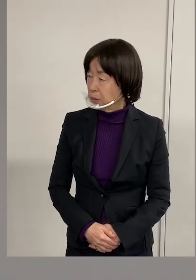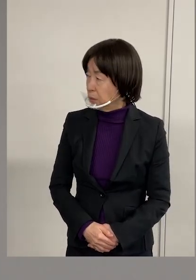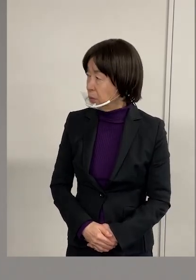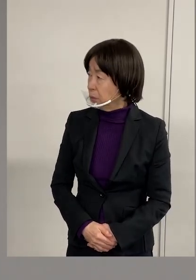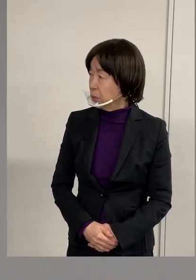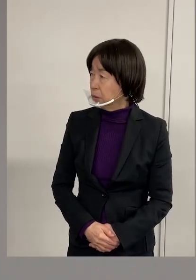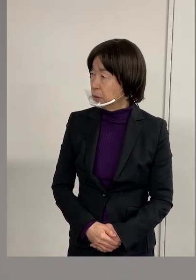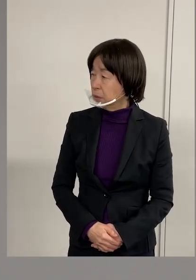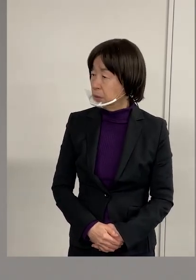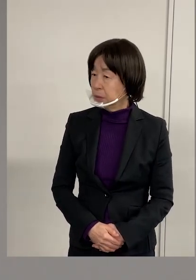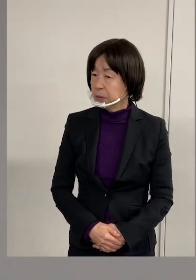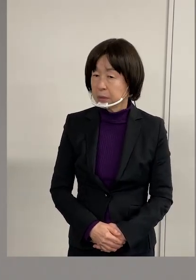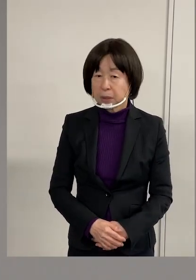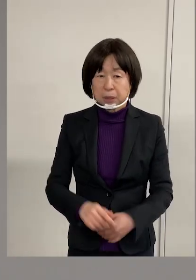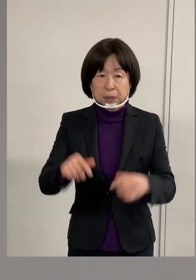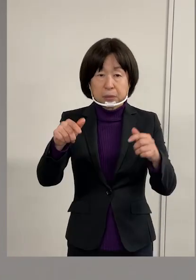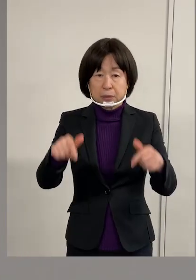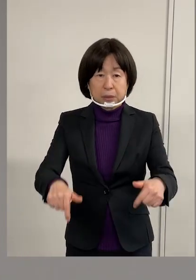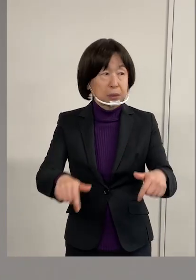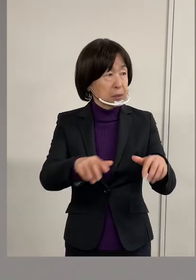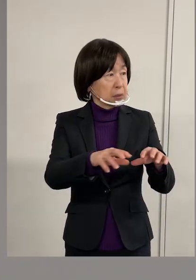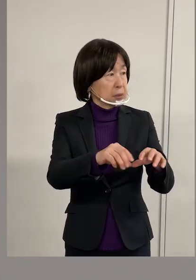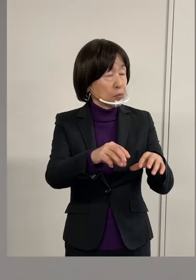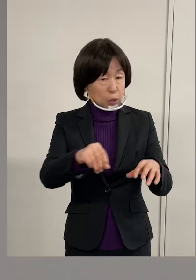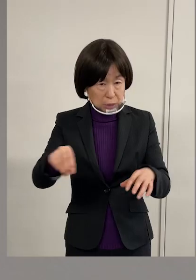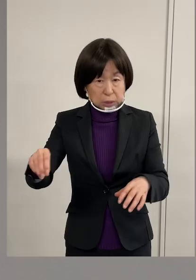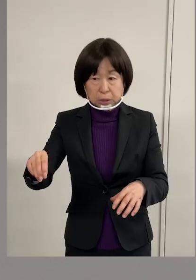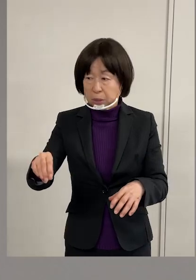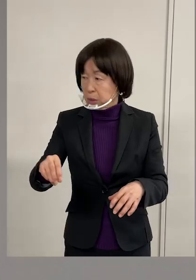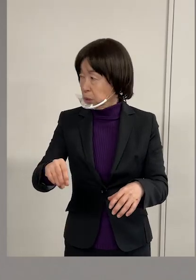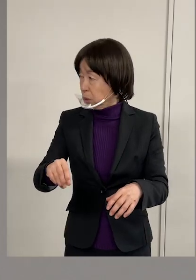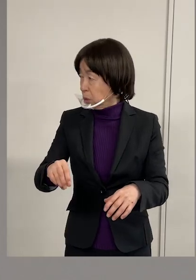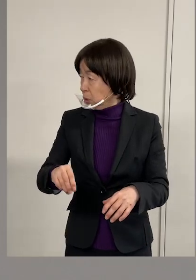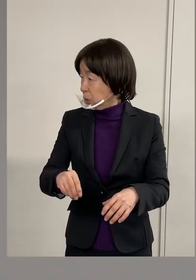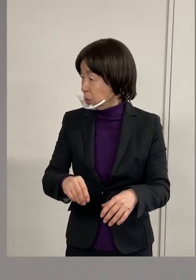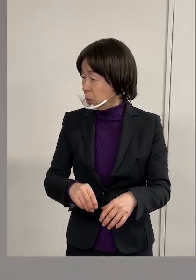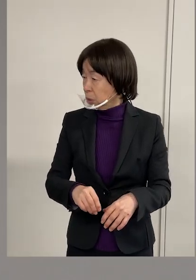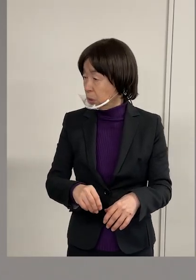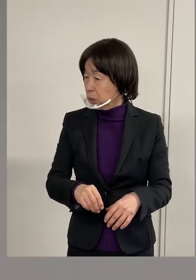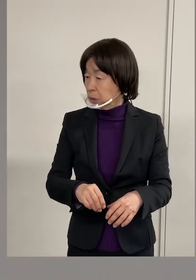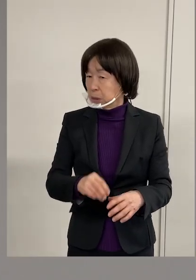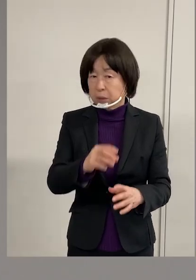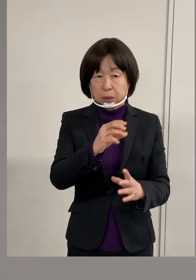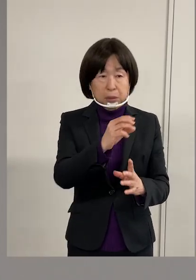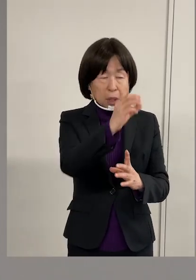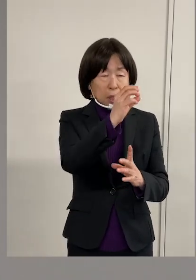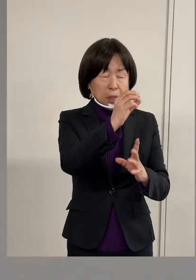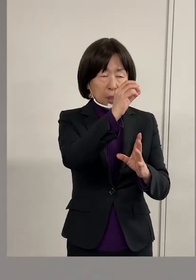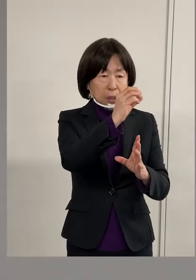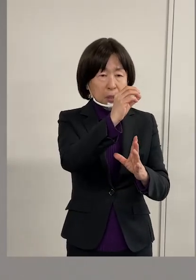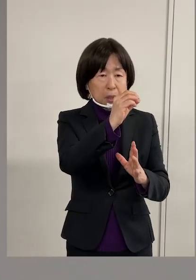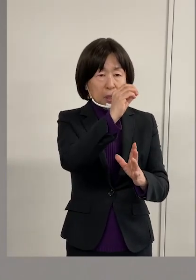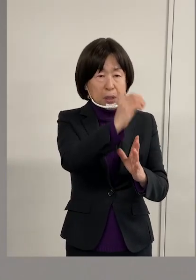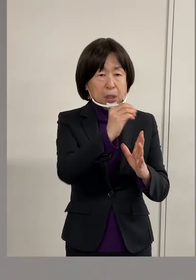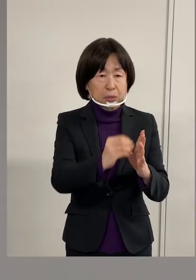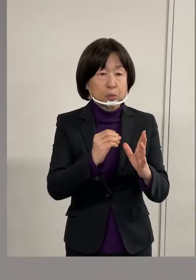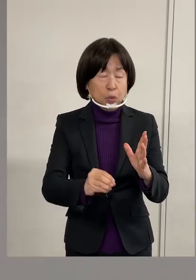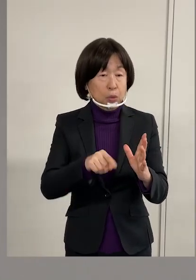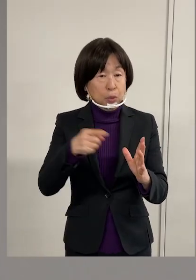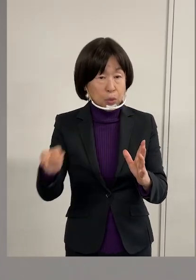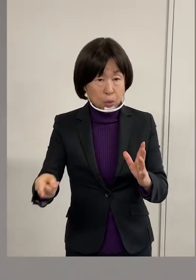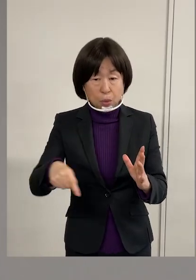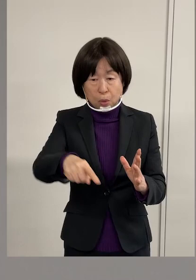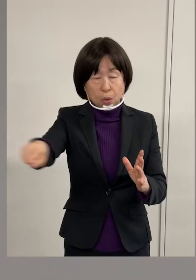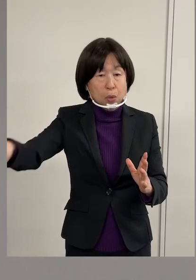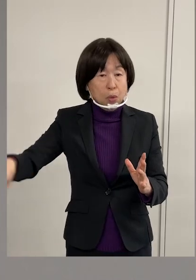暫定利用の、暫定整備の話で短くて、まあ、2年ぐらいというお考えも、おっしゃってます